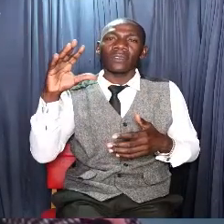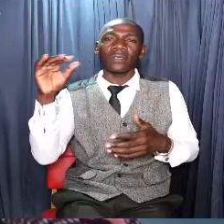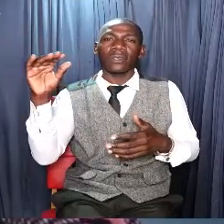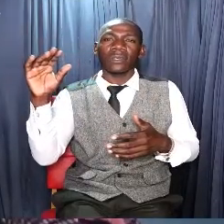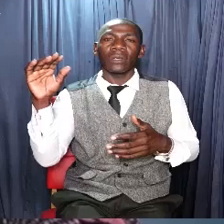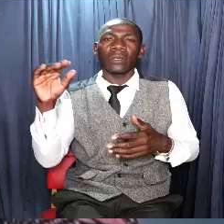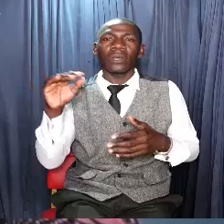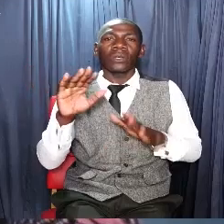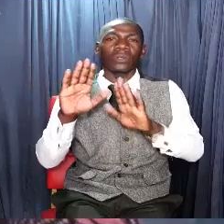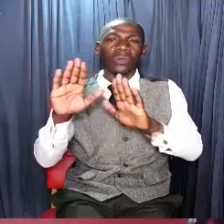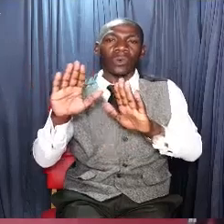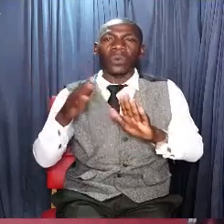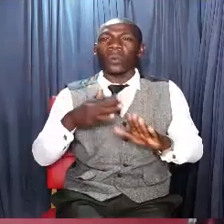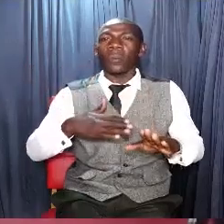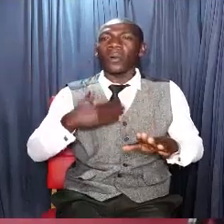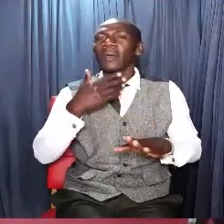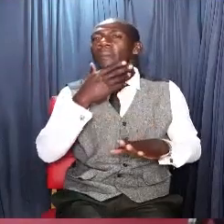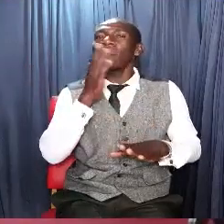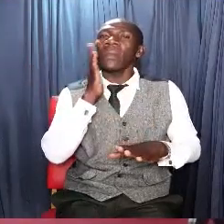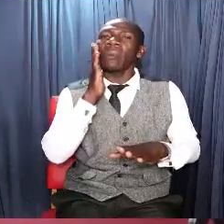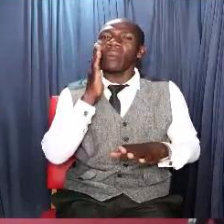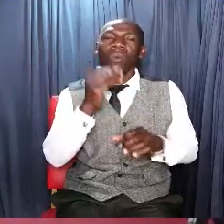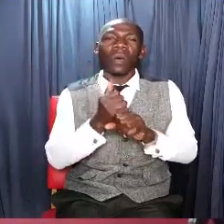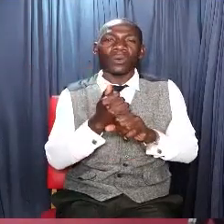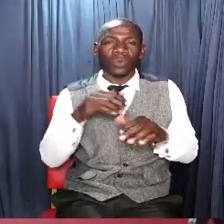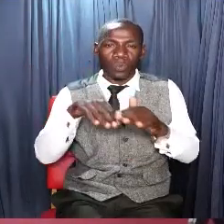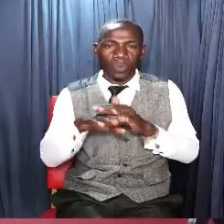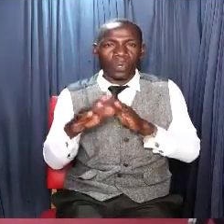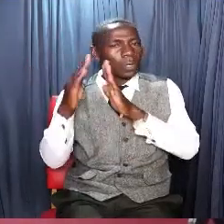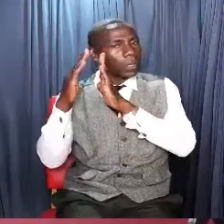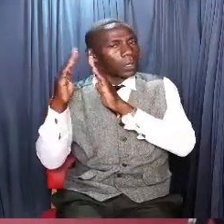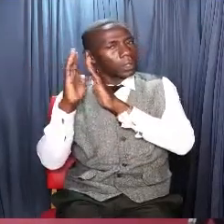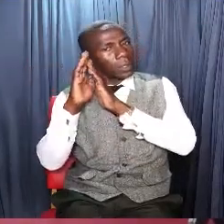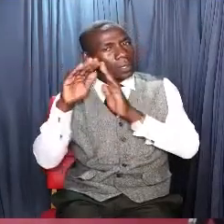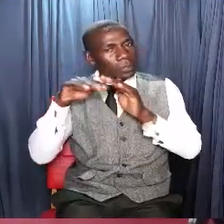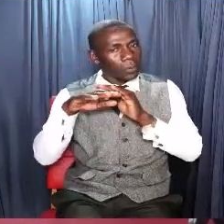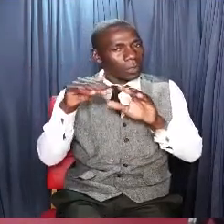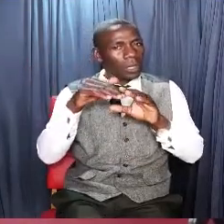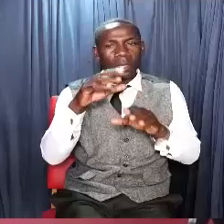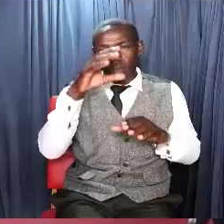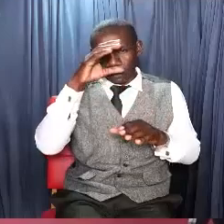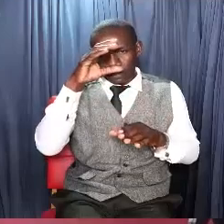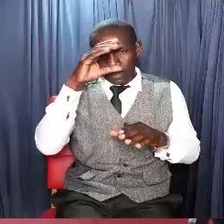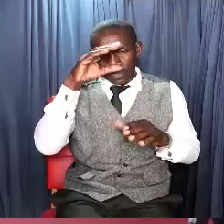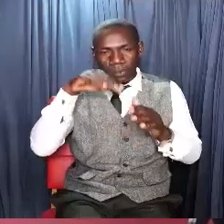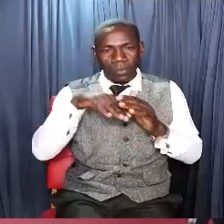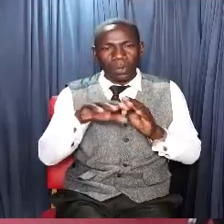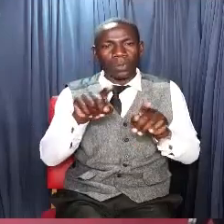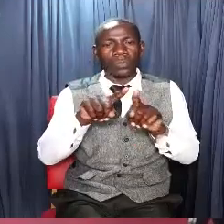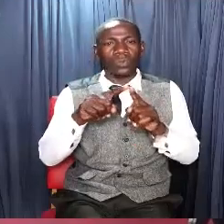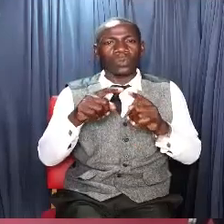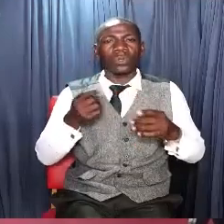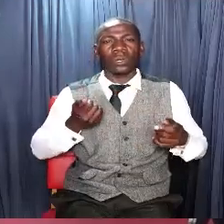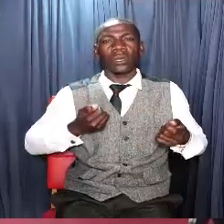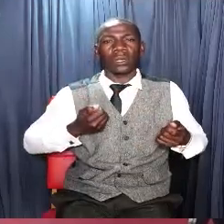kazi za mamangu. And even stop my mother's work. Hata naenda nayo kwa guest. The 500 shillings I go to naenda the guest. Kwa ulevi. I go to liquor center. Naenda nayo kwa wasichana. I go